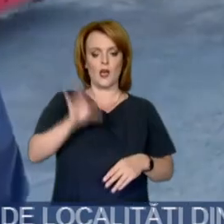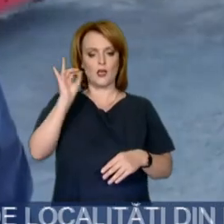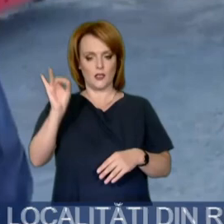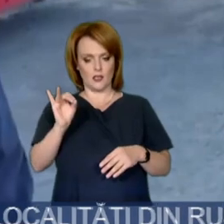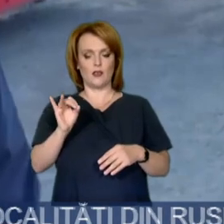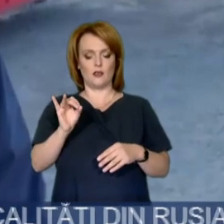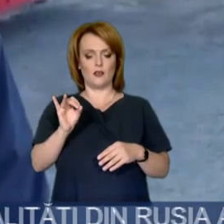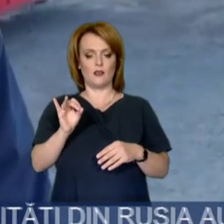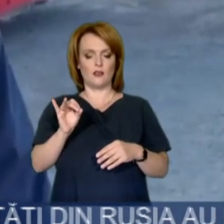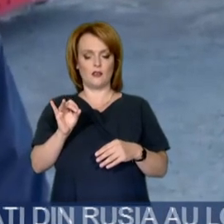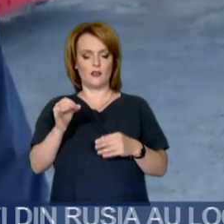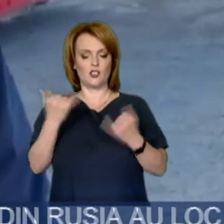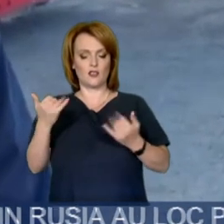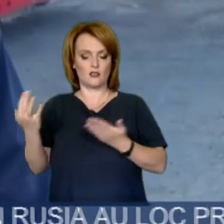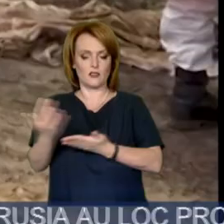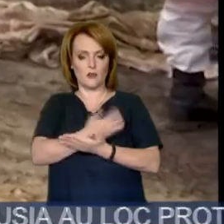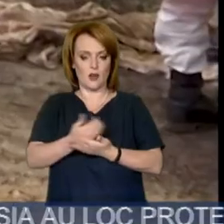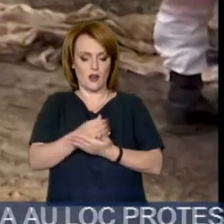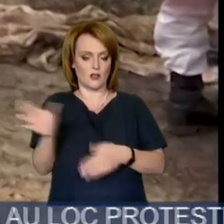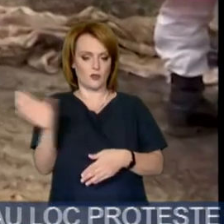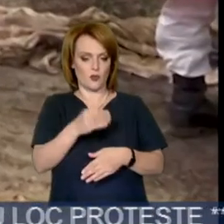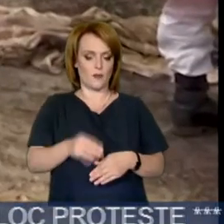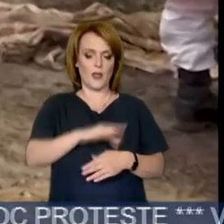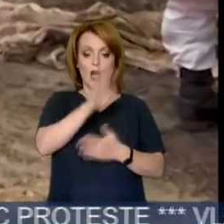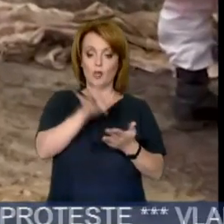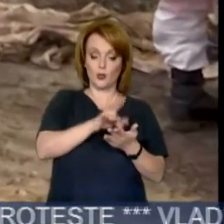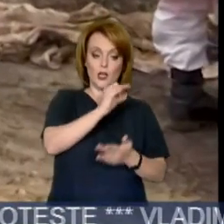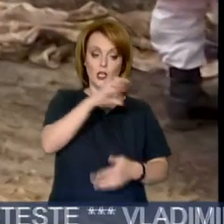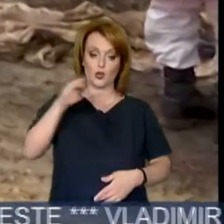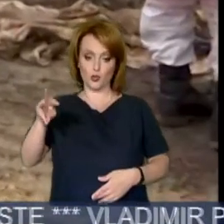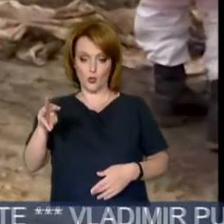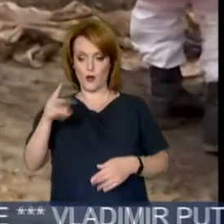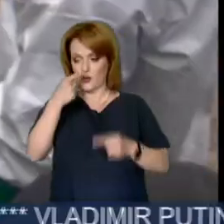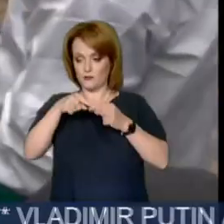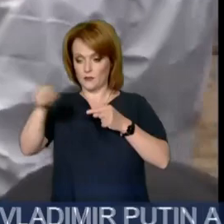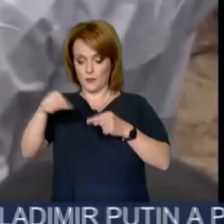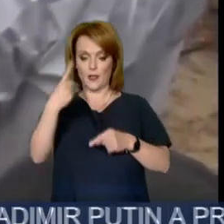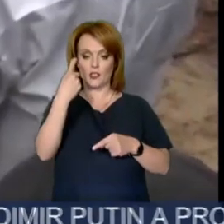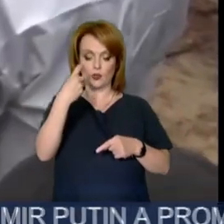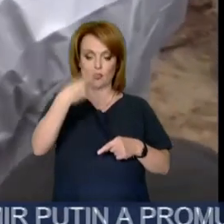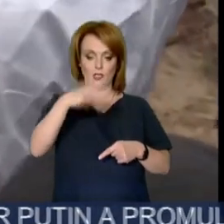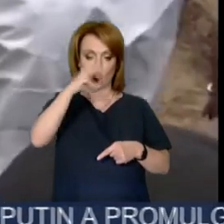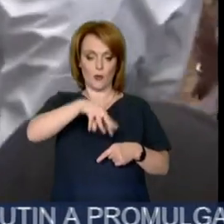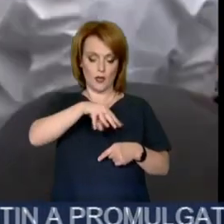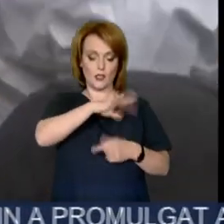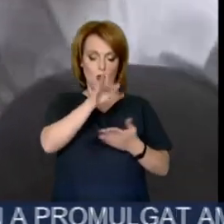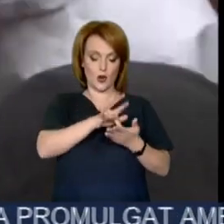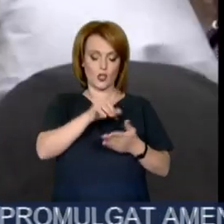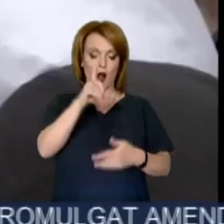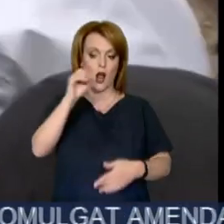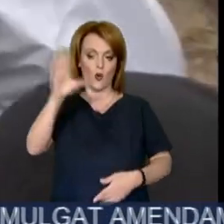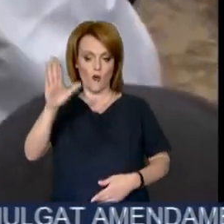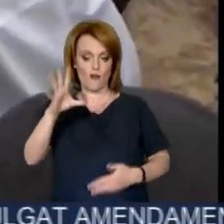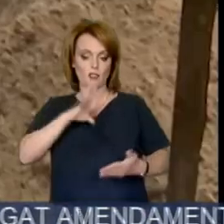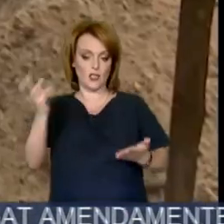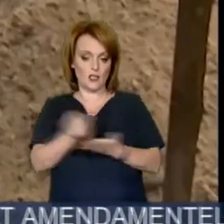eliminare a consecințelor exploziei în orașul izuma aflată la aproximativ 130 km de harcov